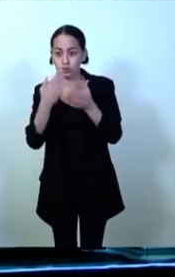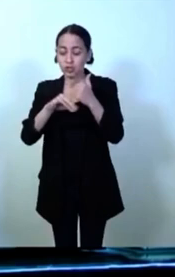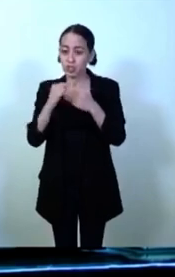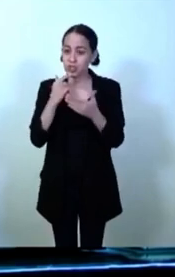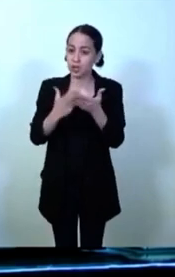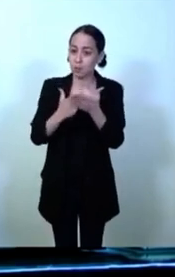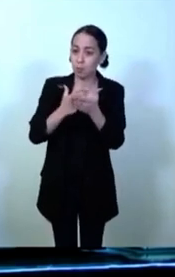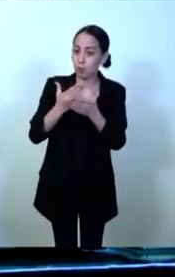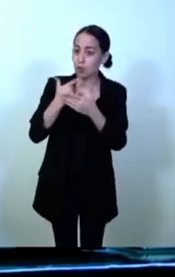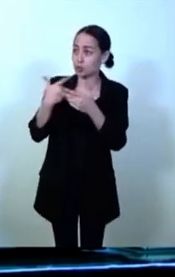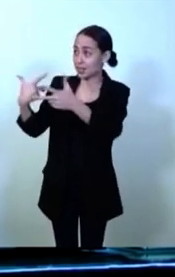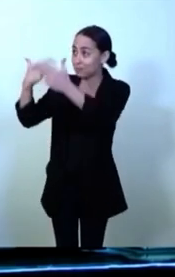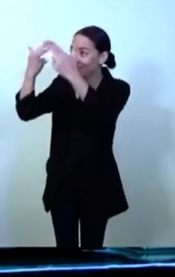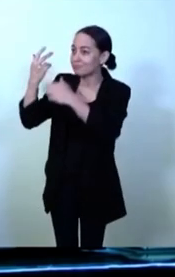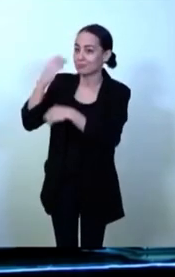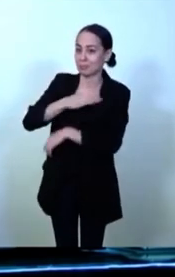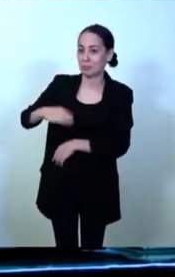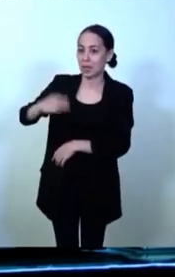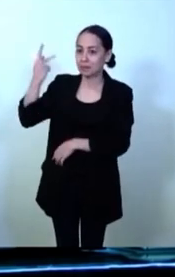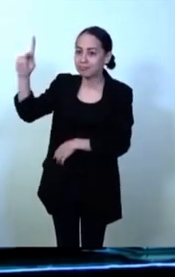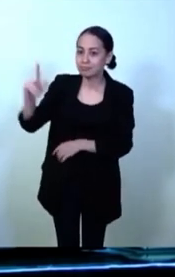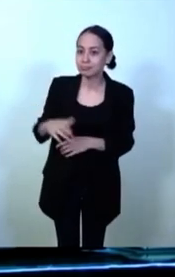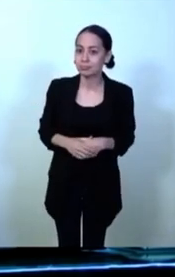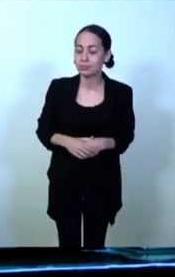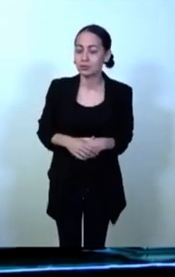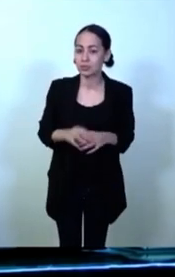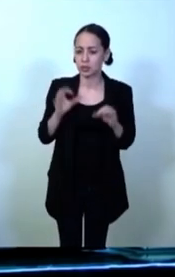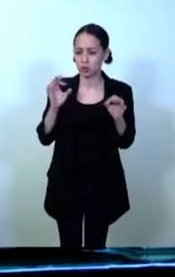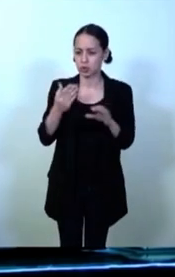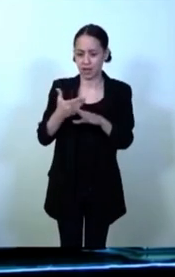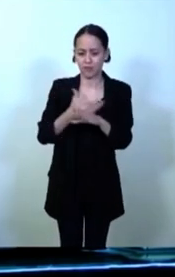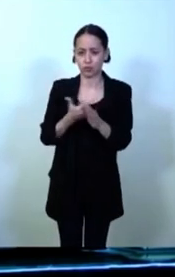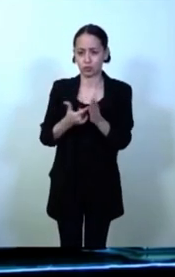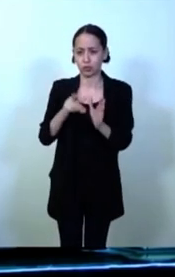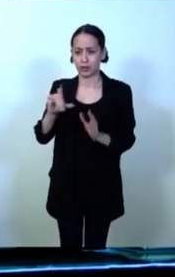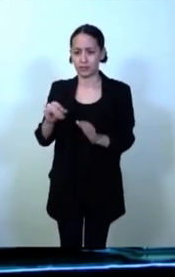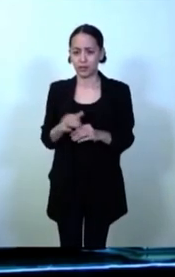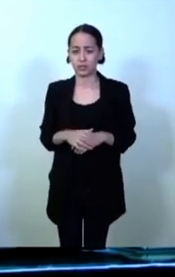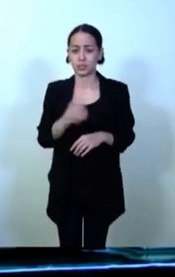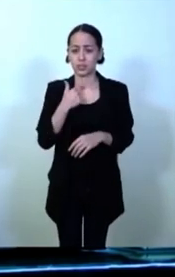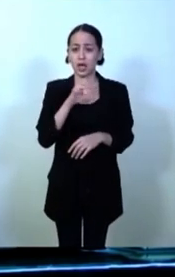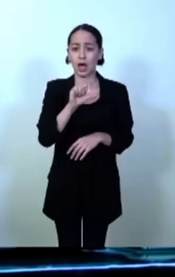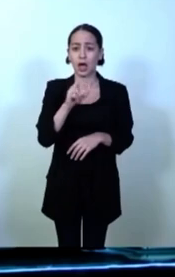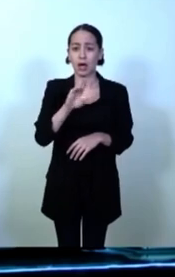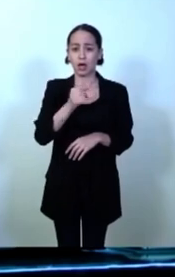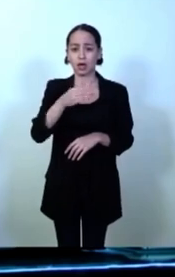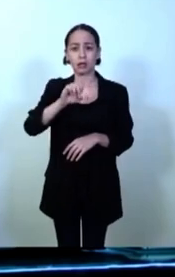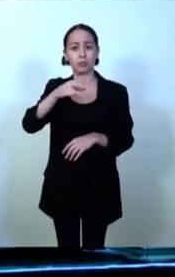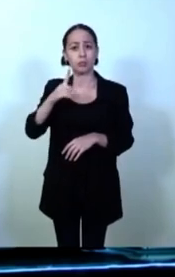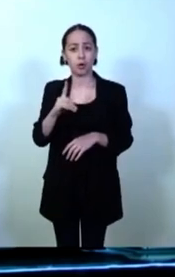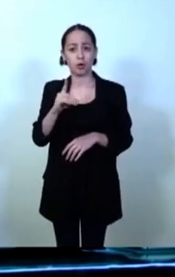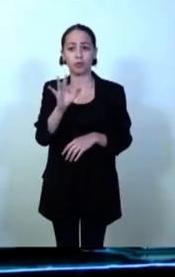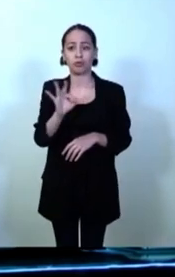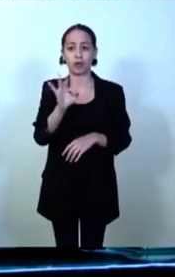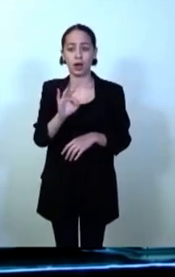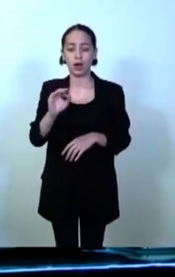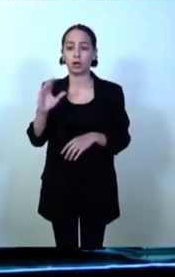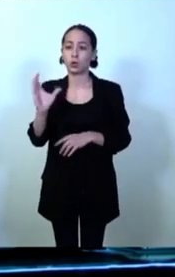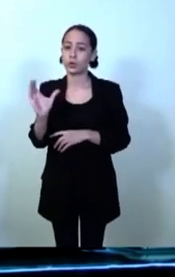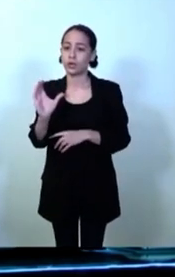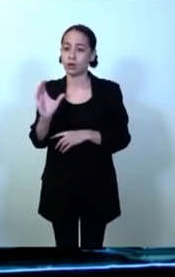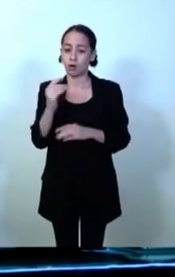que les poursuites des engagements pris avant 2020, à savoir l'extension de la crèche Armand Folla à Codéran, en cours, construction de la